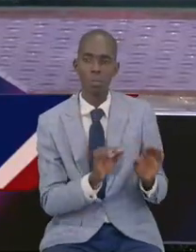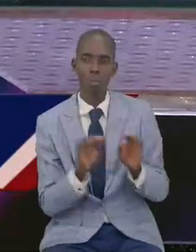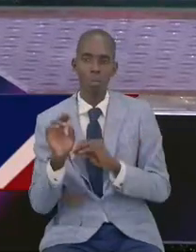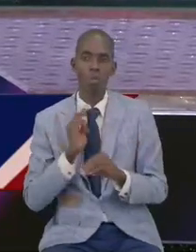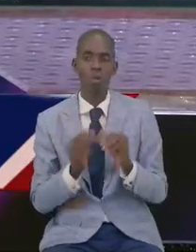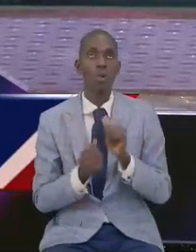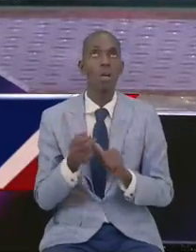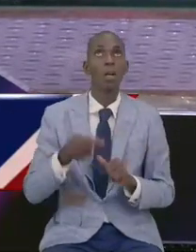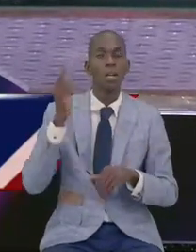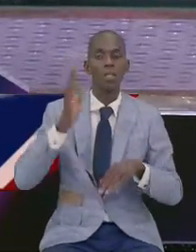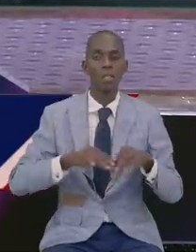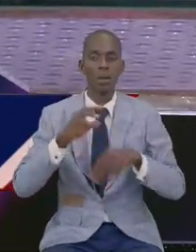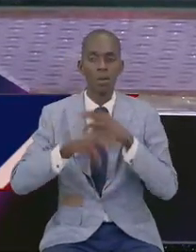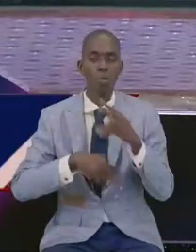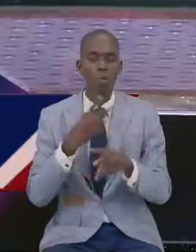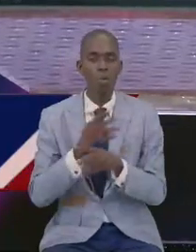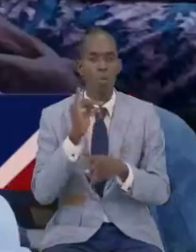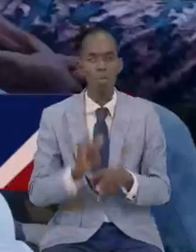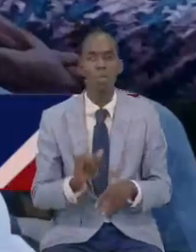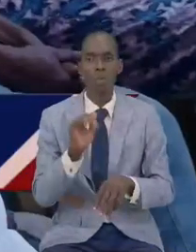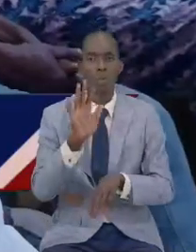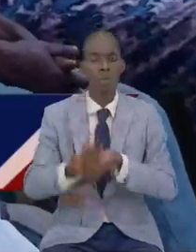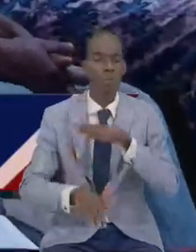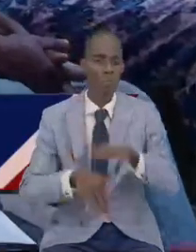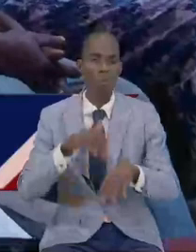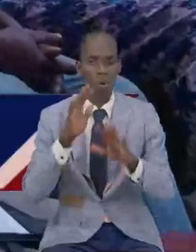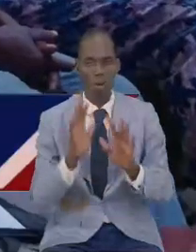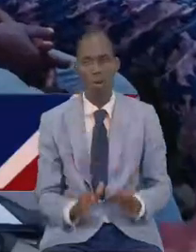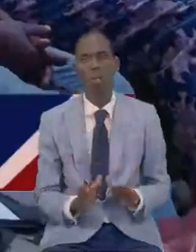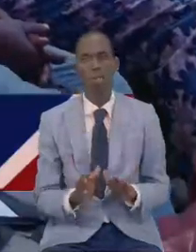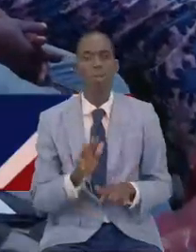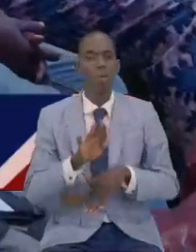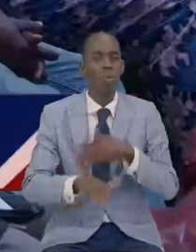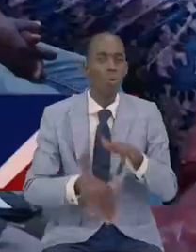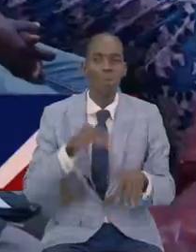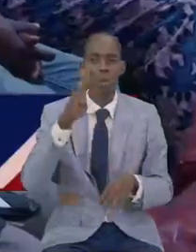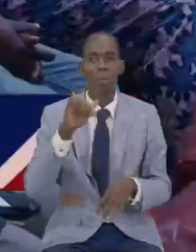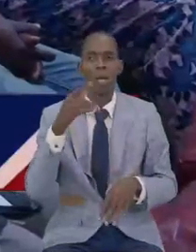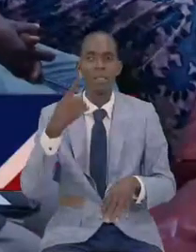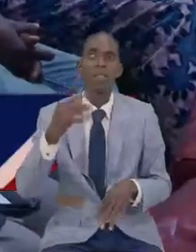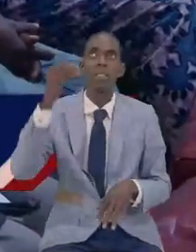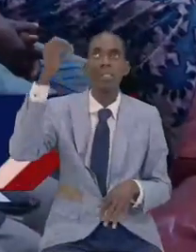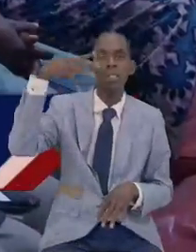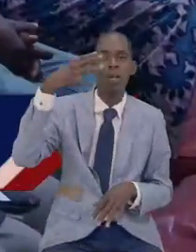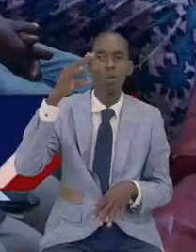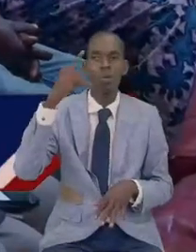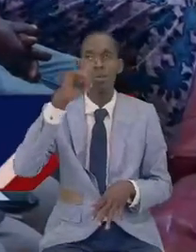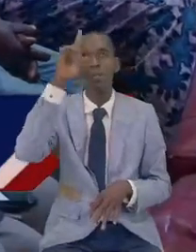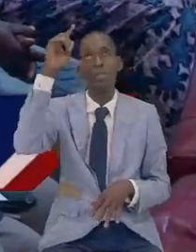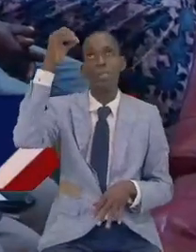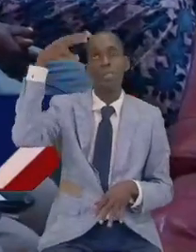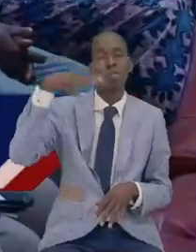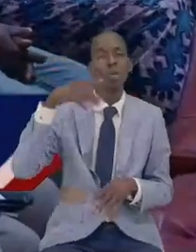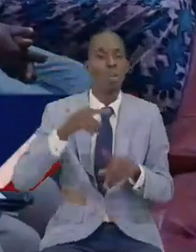qui nous avance plus haut que les ouvriers du monde. Ceux qui travaillent, ils travaillent seulement sous